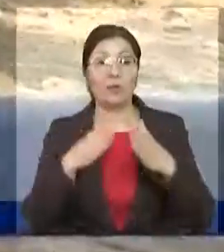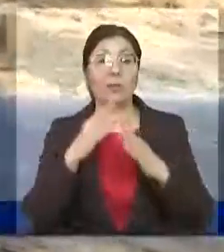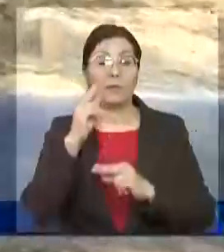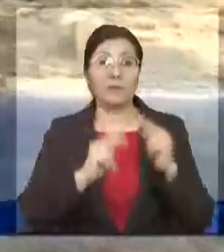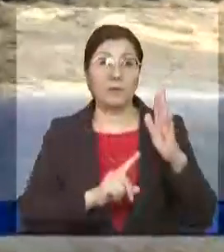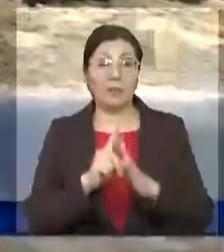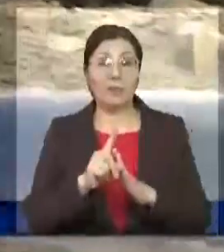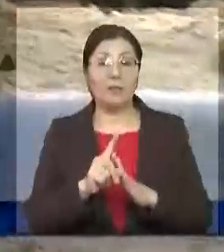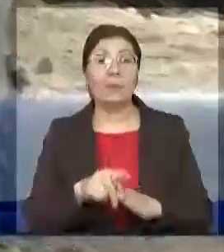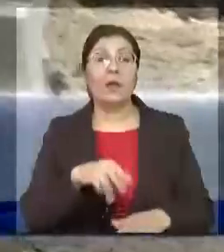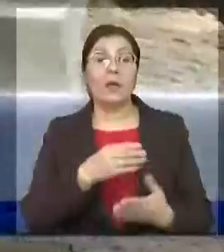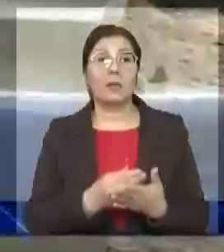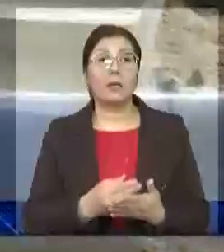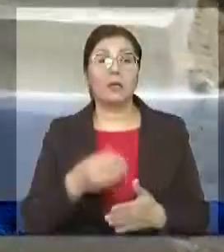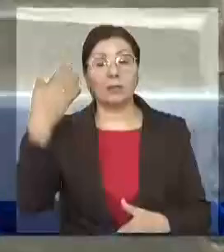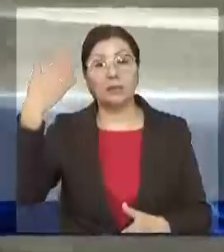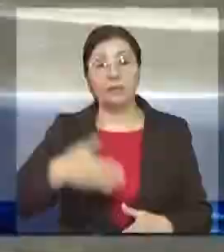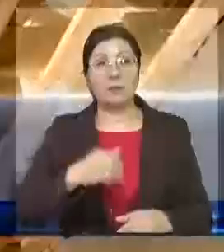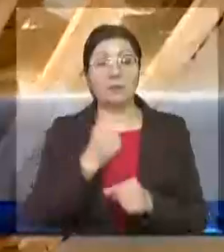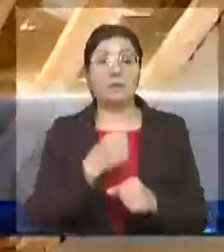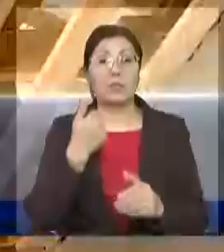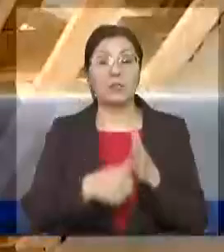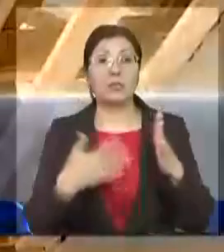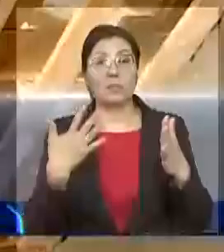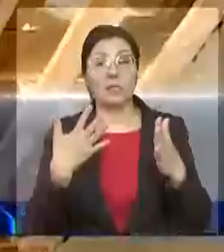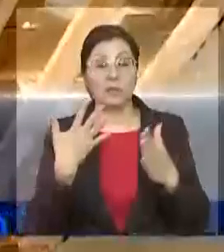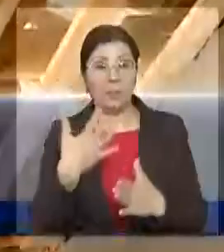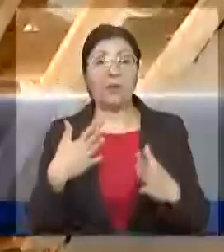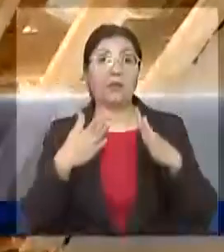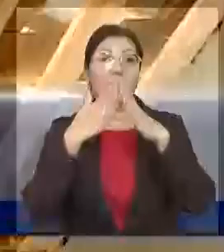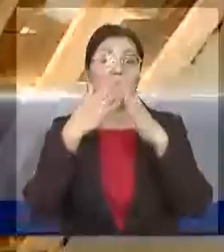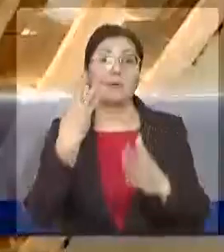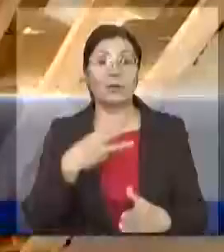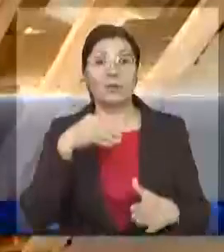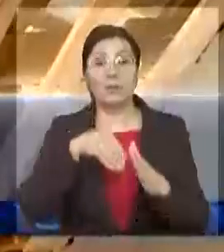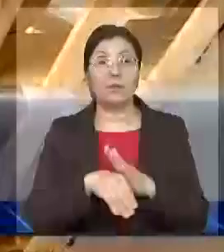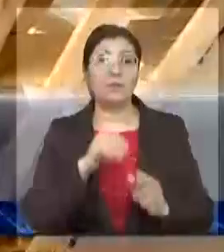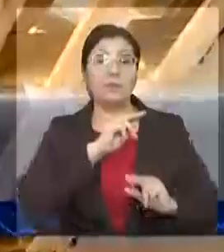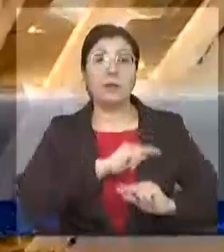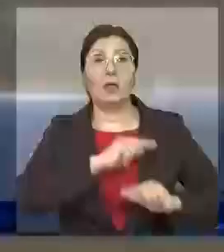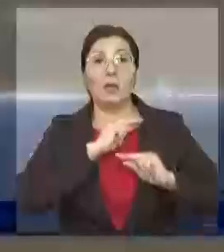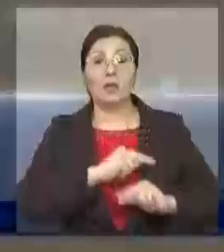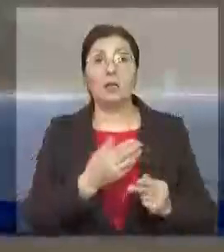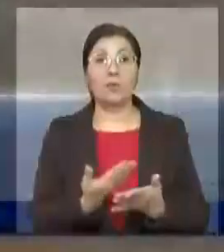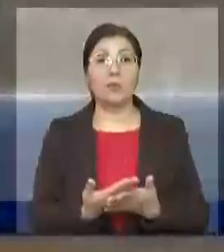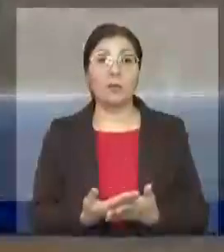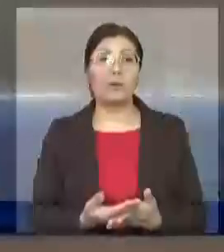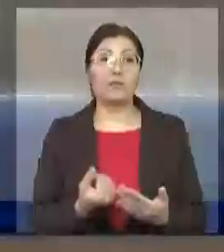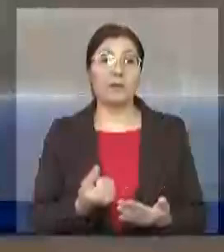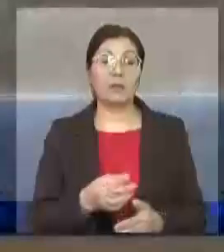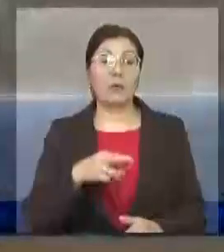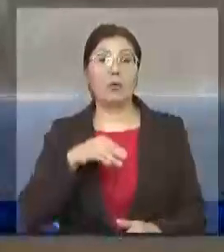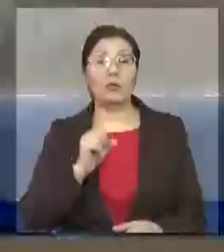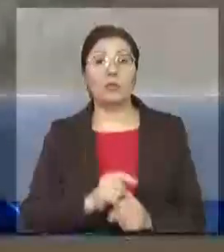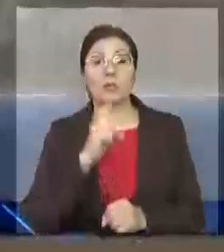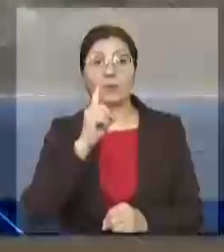120 завершены работы по укладке стен. 65 покрыты кровлей, в 30 идут внутренние строительные и монтажные работы. Олжас Бектенов